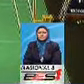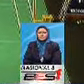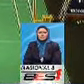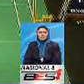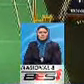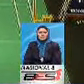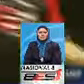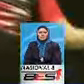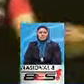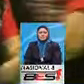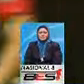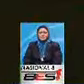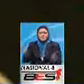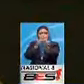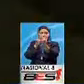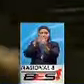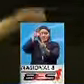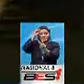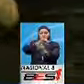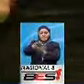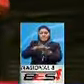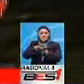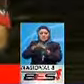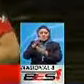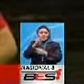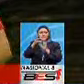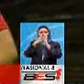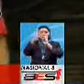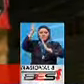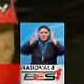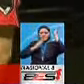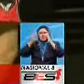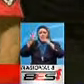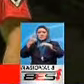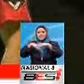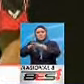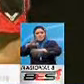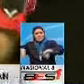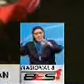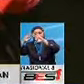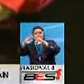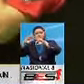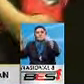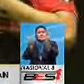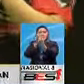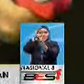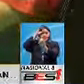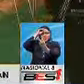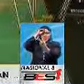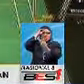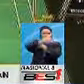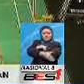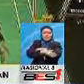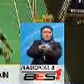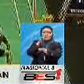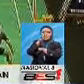58 acara bergura laki dan campuran Malay ke pentas Fin ber lelaki negar King